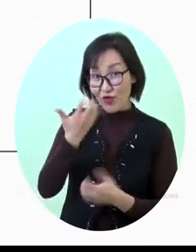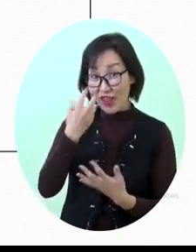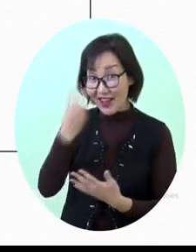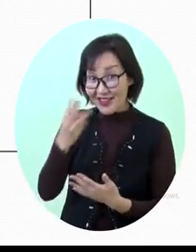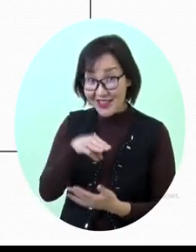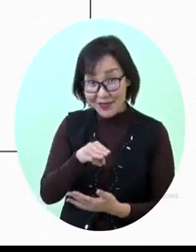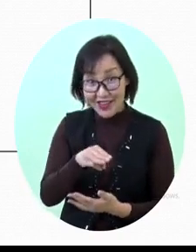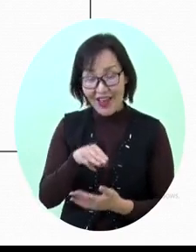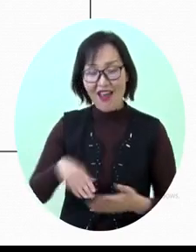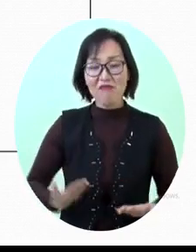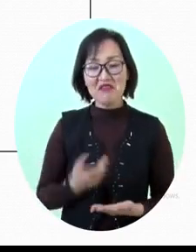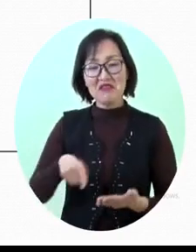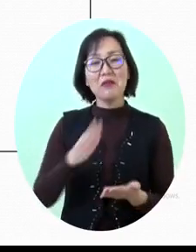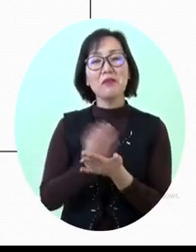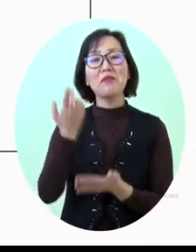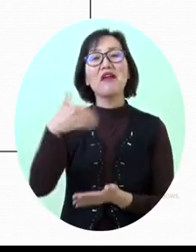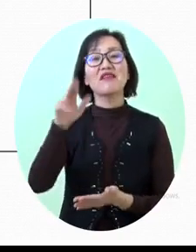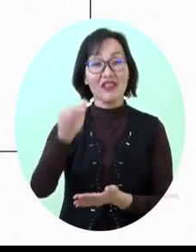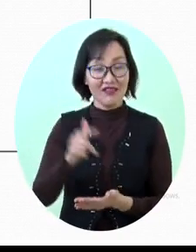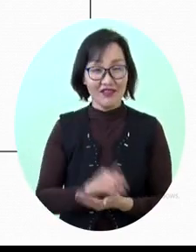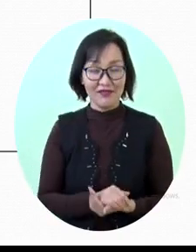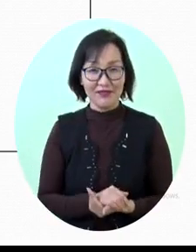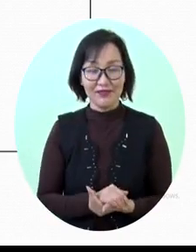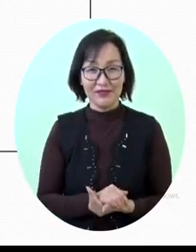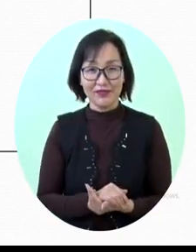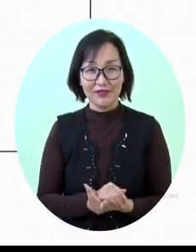харсан. Амьдрал дээр байдаг зүйл.